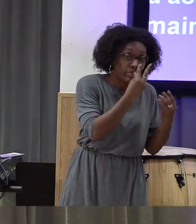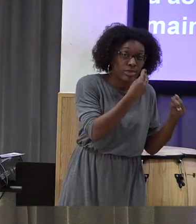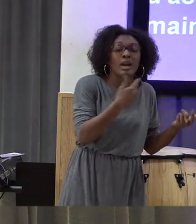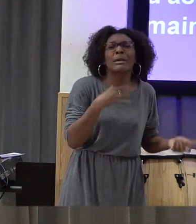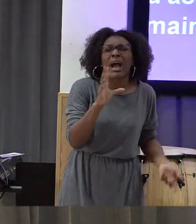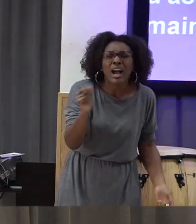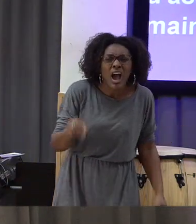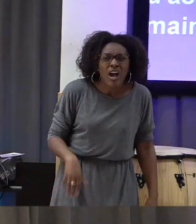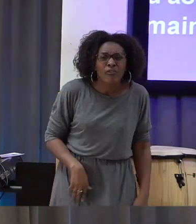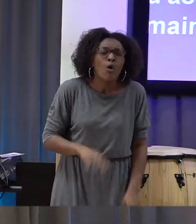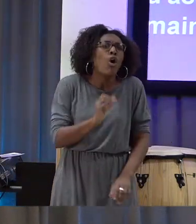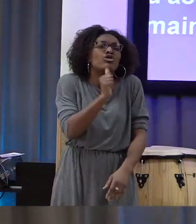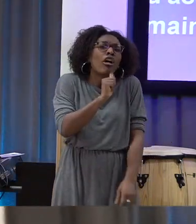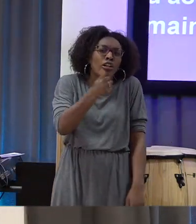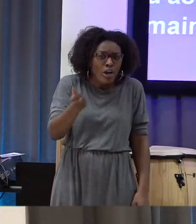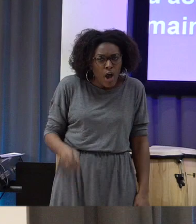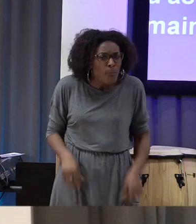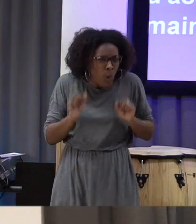grave.